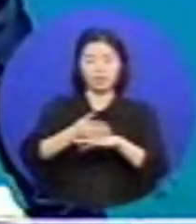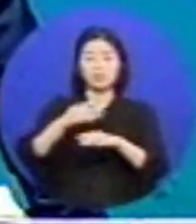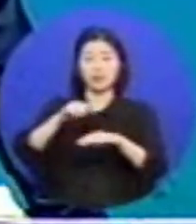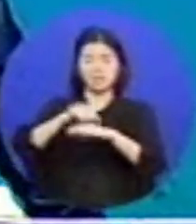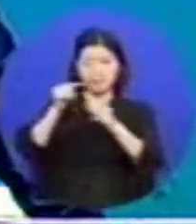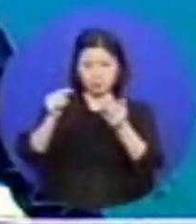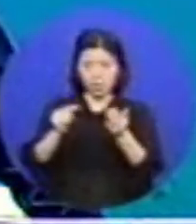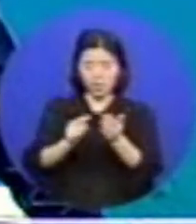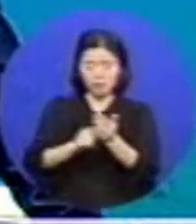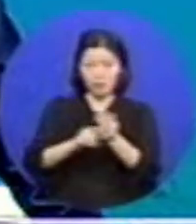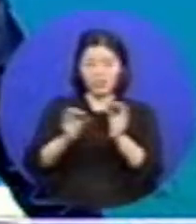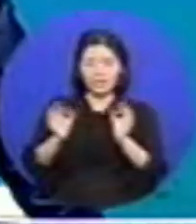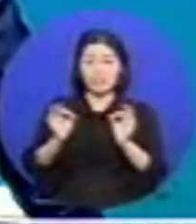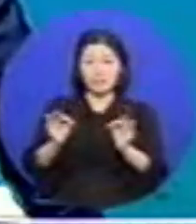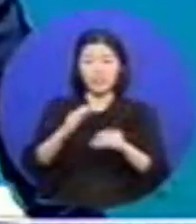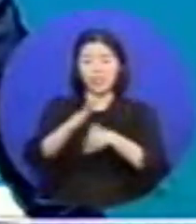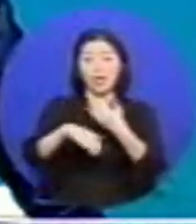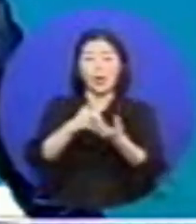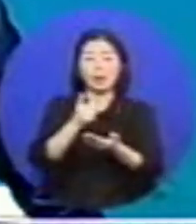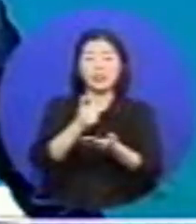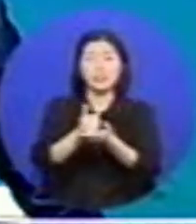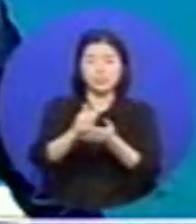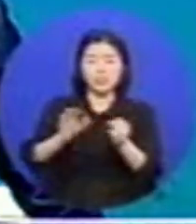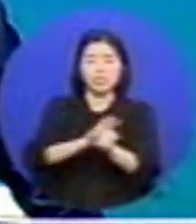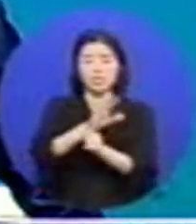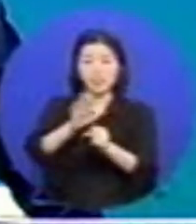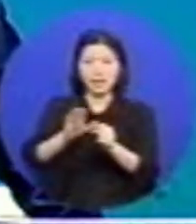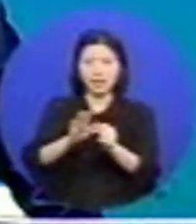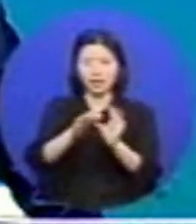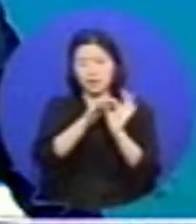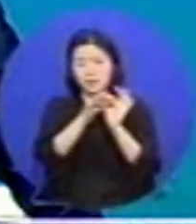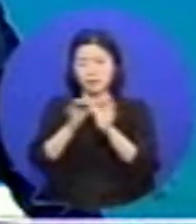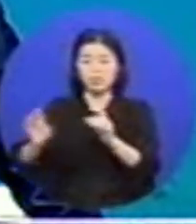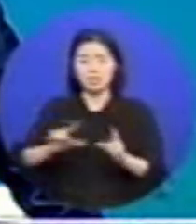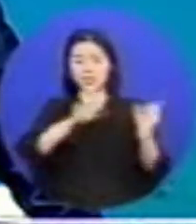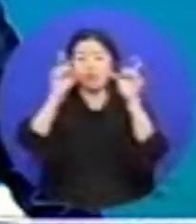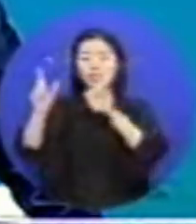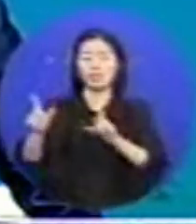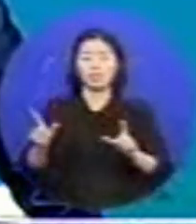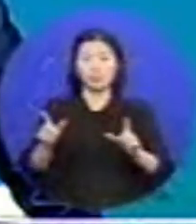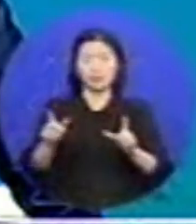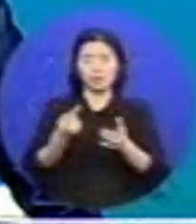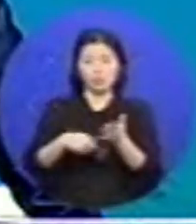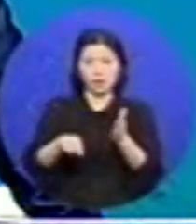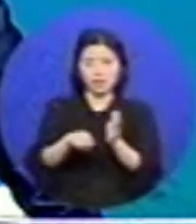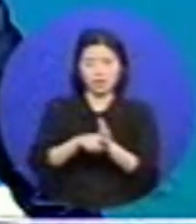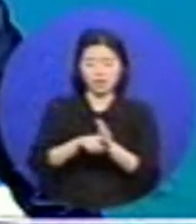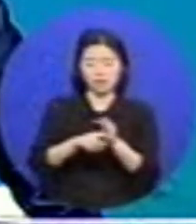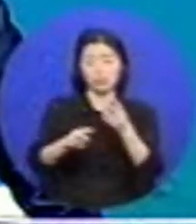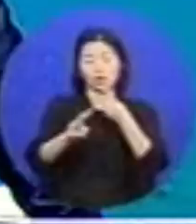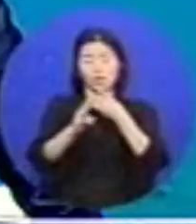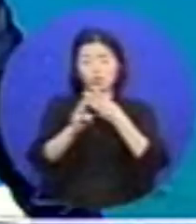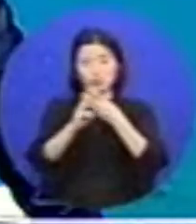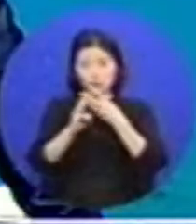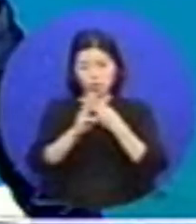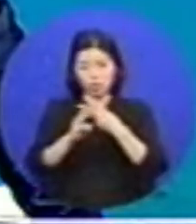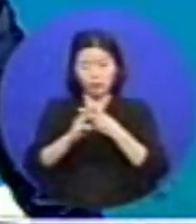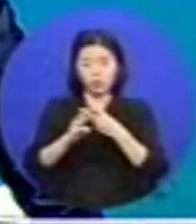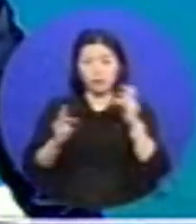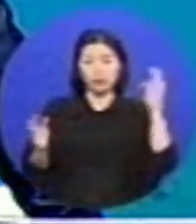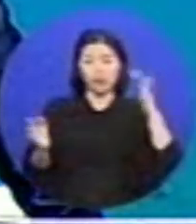이제는 하나님께 뭔가 하나님을 사랑하면서 살아야 되겠는데 그 중학교 3학년 아이